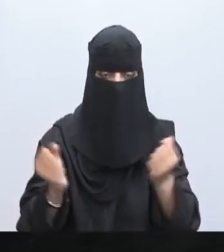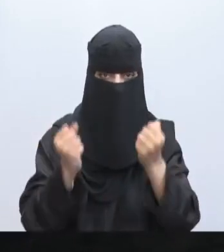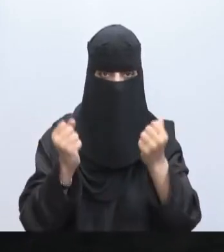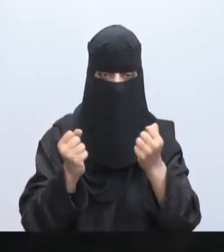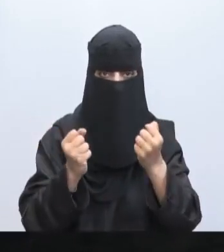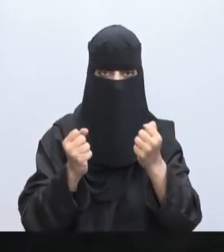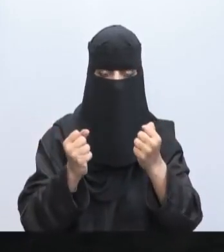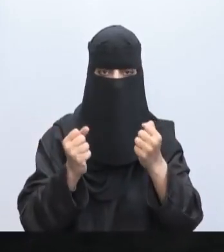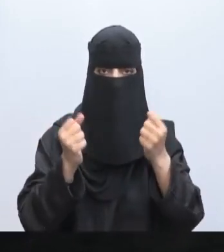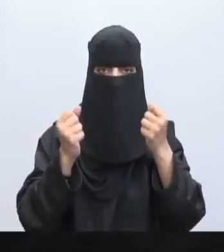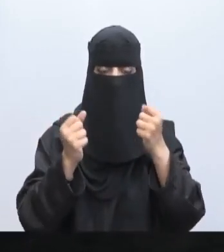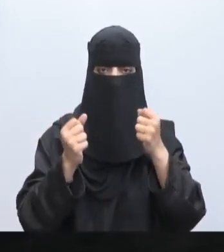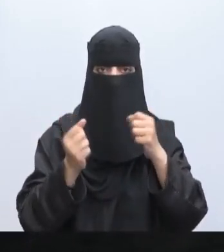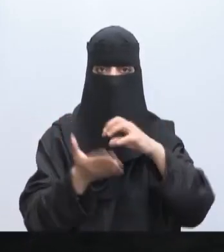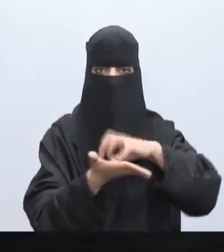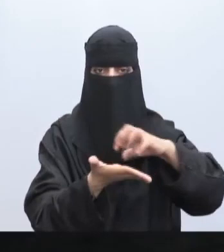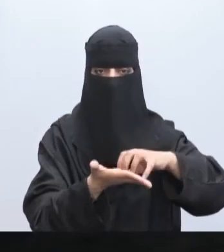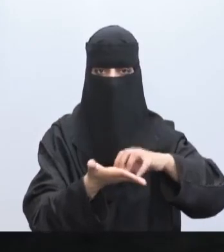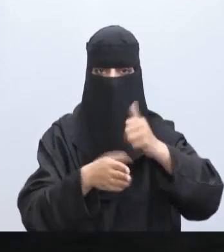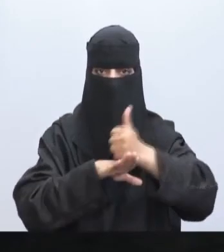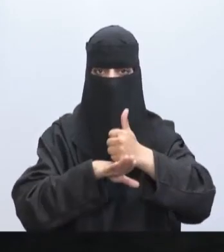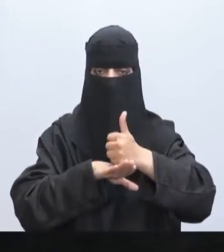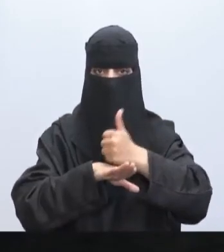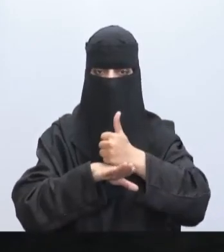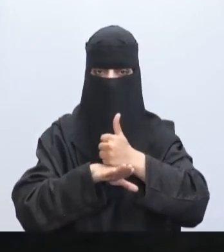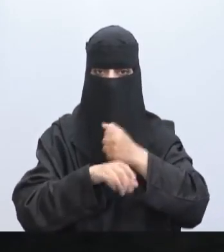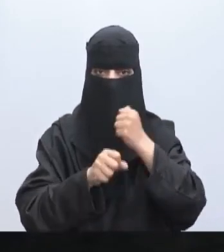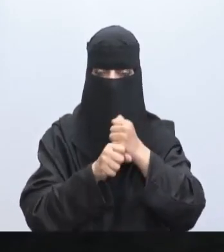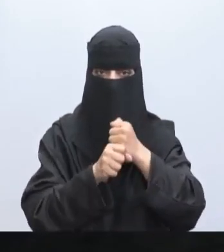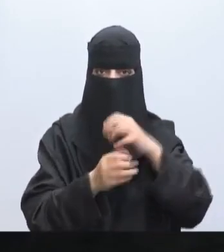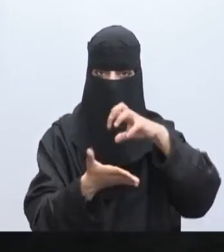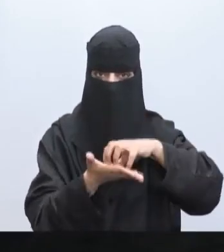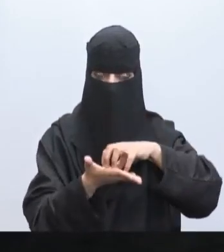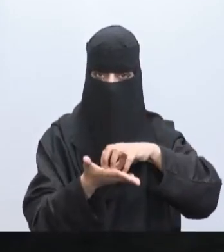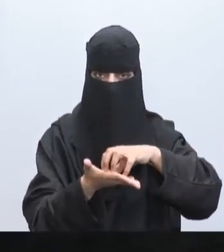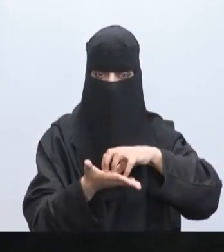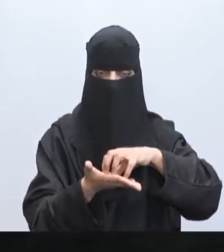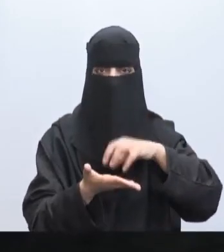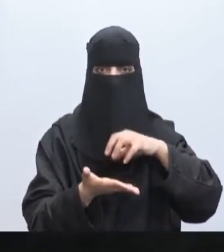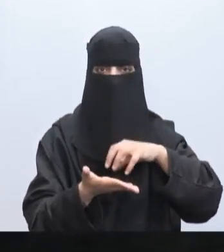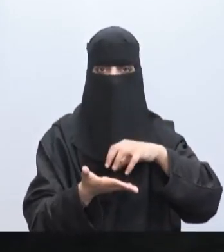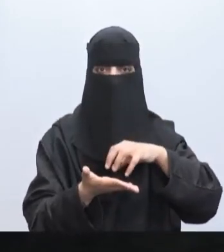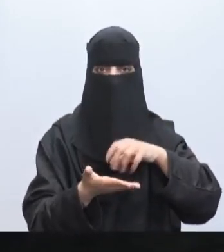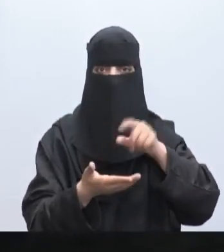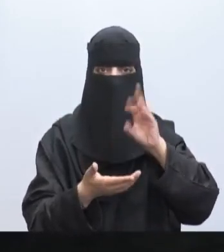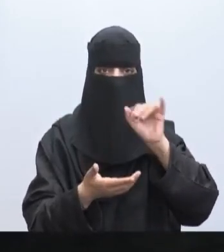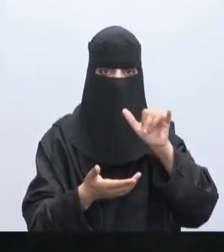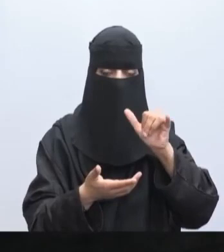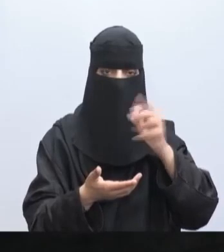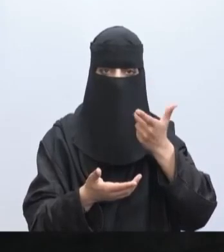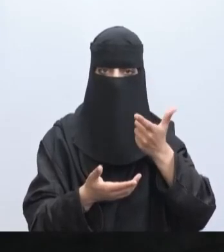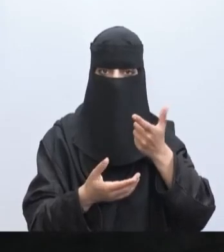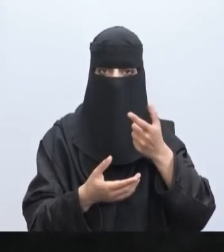المناخ وتهيئه القاعده الاساسيه لقيام دوله احسنتم هي